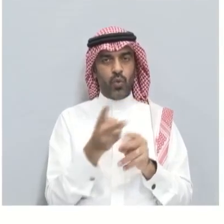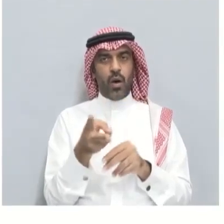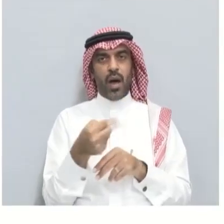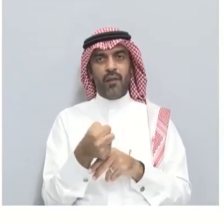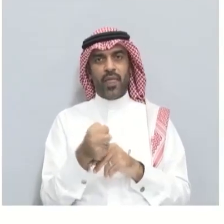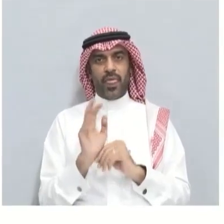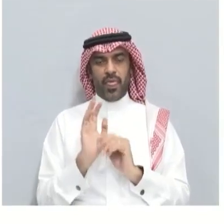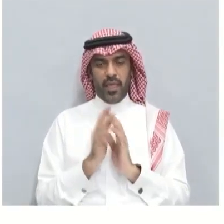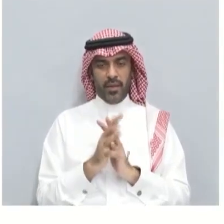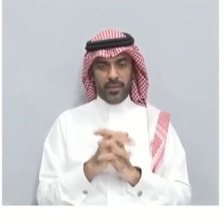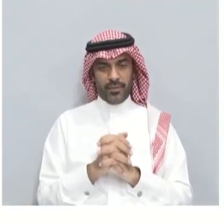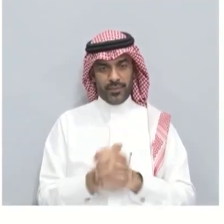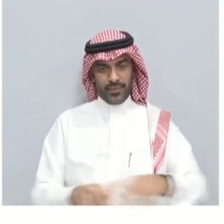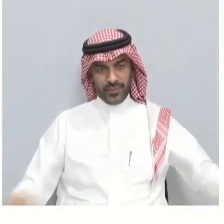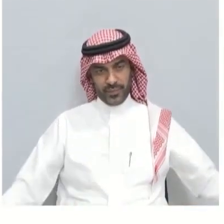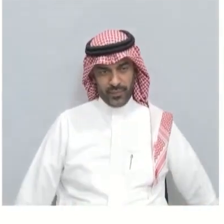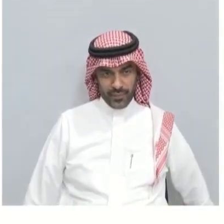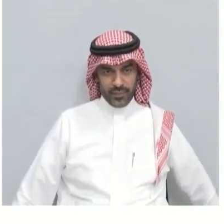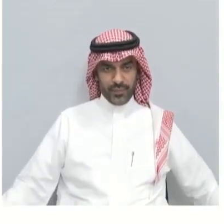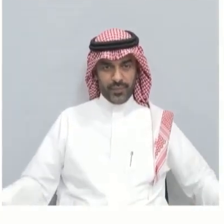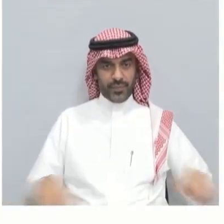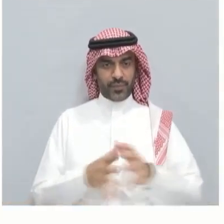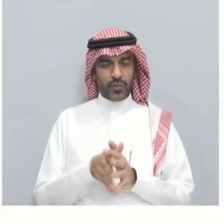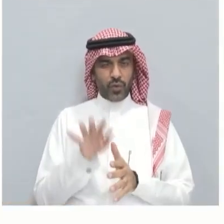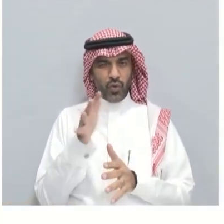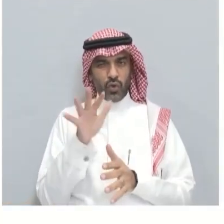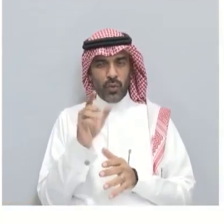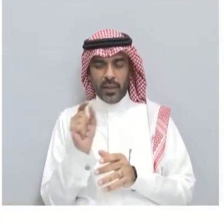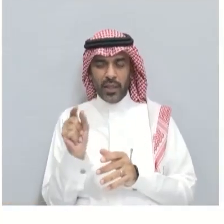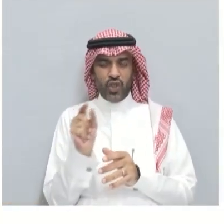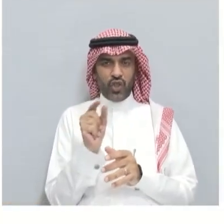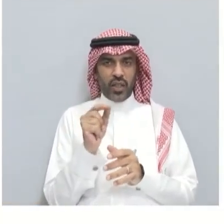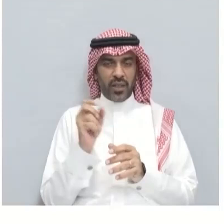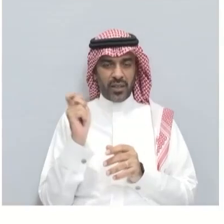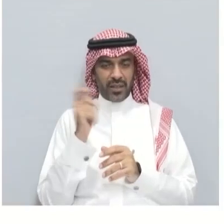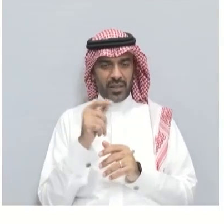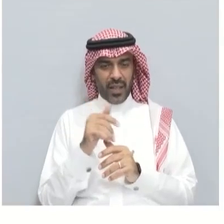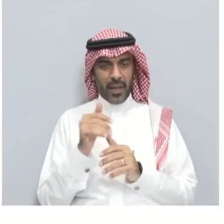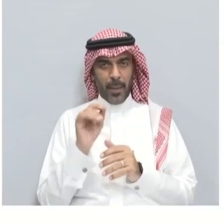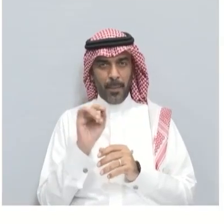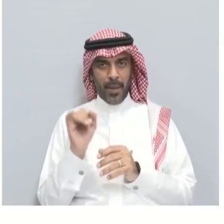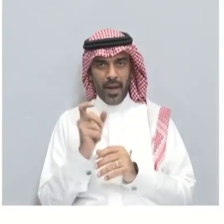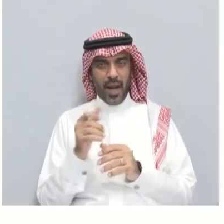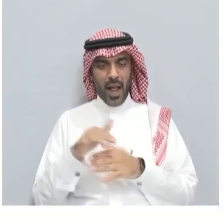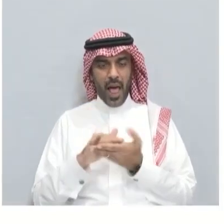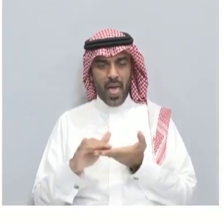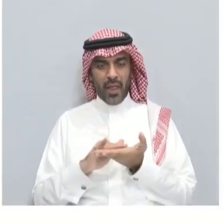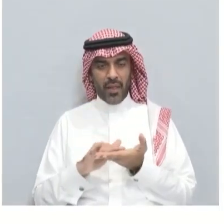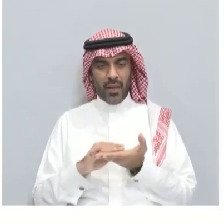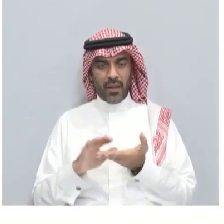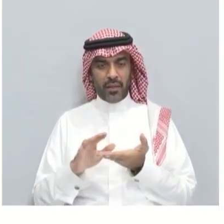الصخري من الارض ان يرتد ارتداد مرن كما هو الحال في منصه القفس